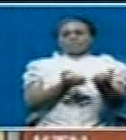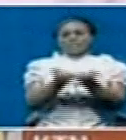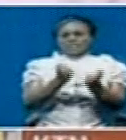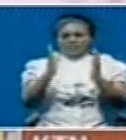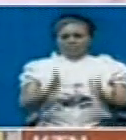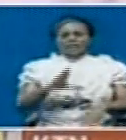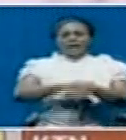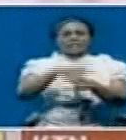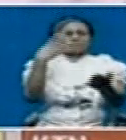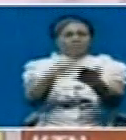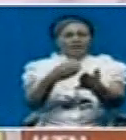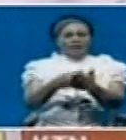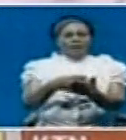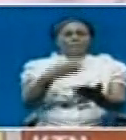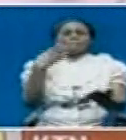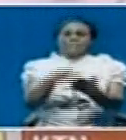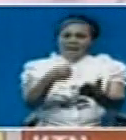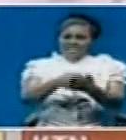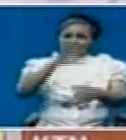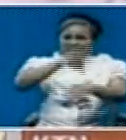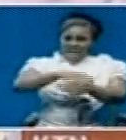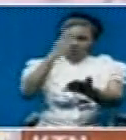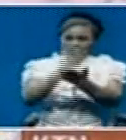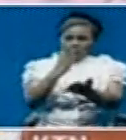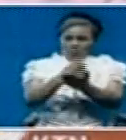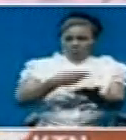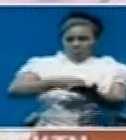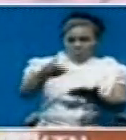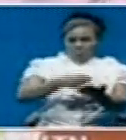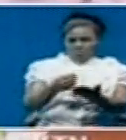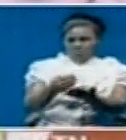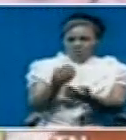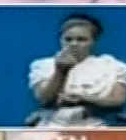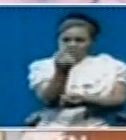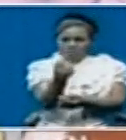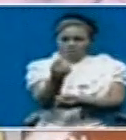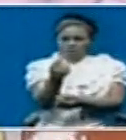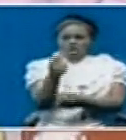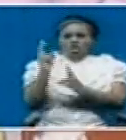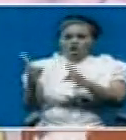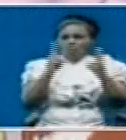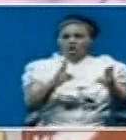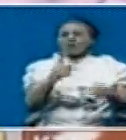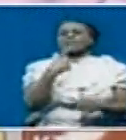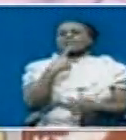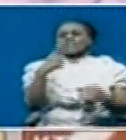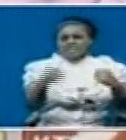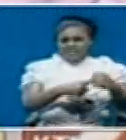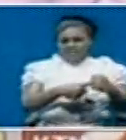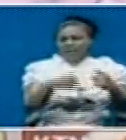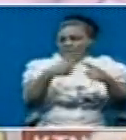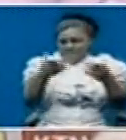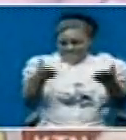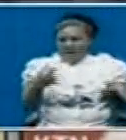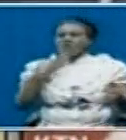hela. Unaona pesa inaingia kwa sababu tunauziaga kama portion kama hii, kwetu tunauzaga 600, lakini kama hii